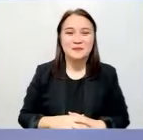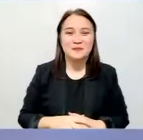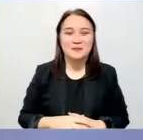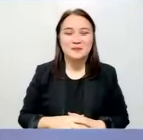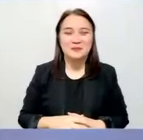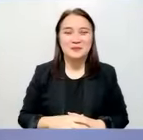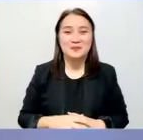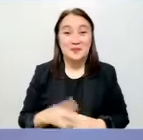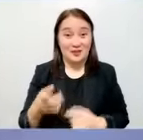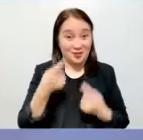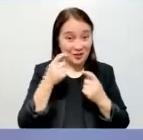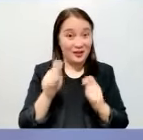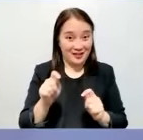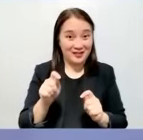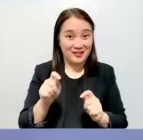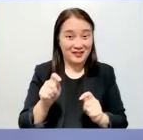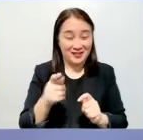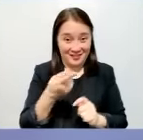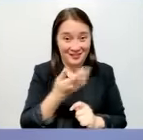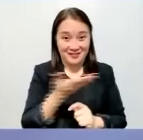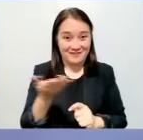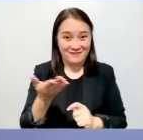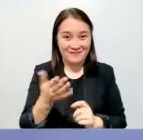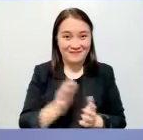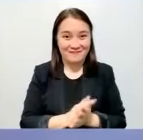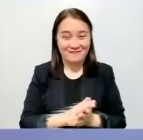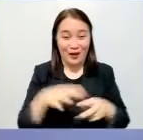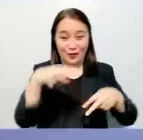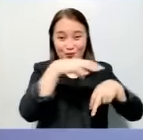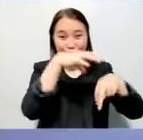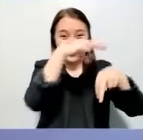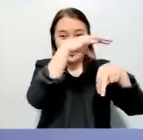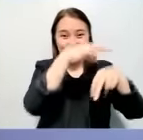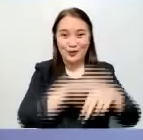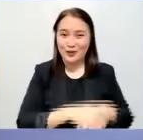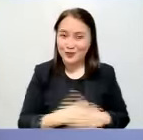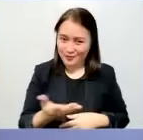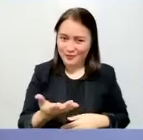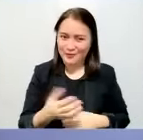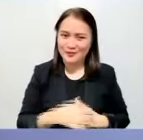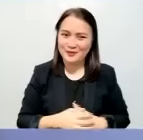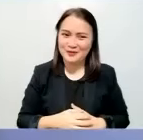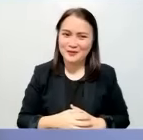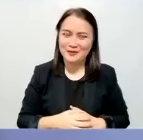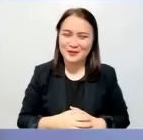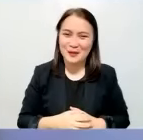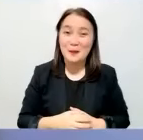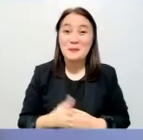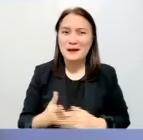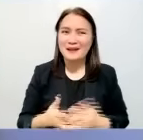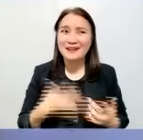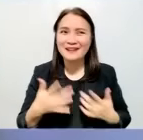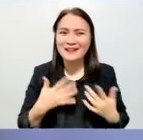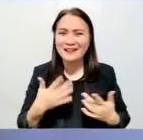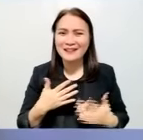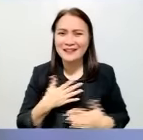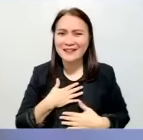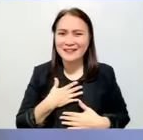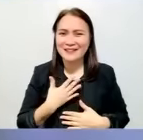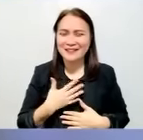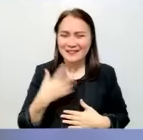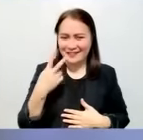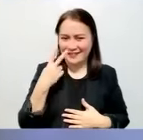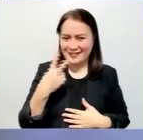Nasubukan nyo na ba? Sino na nakasubok mag-hot air balloon? Na-cover ko pa lang yung hot air balloon, pero nakakatuwa kasi pa-level up ng pa-level up each